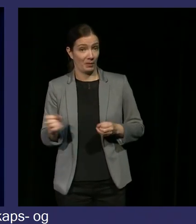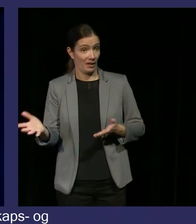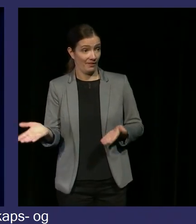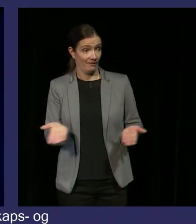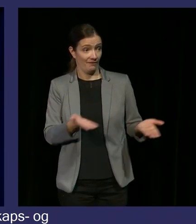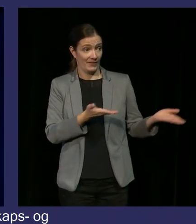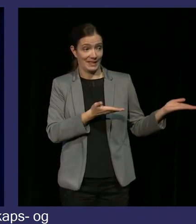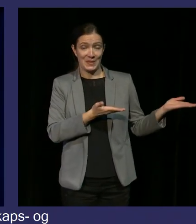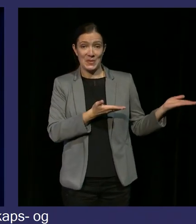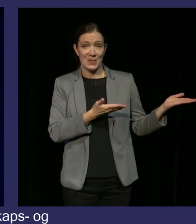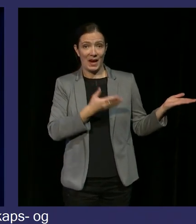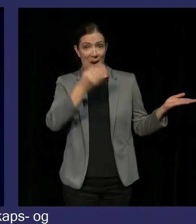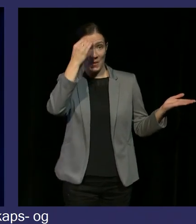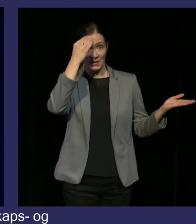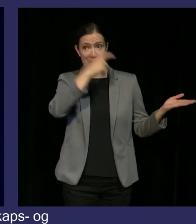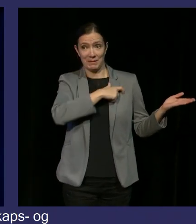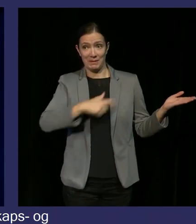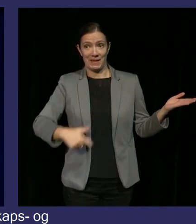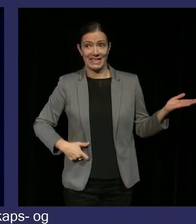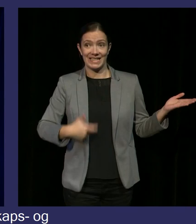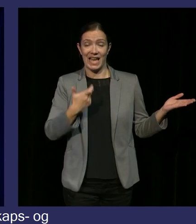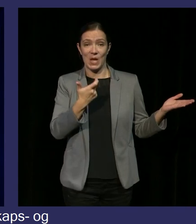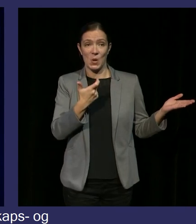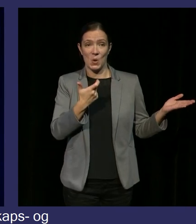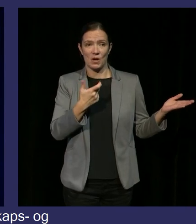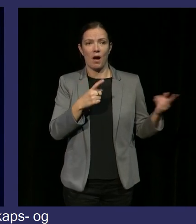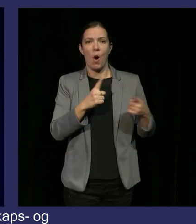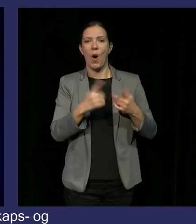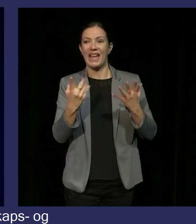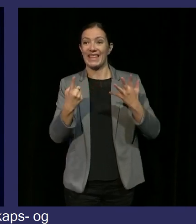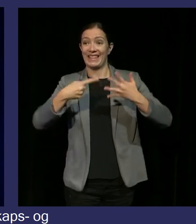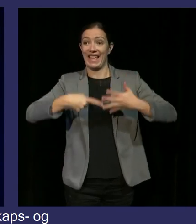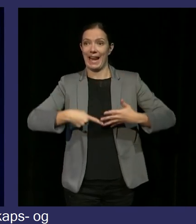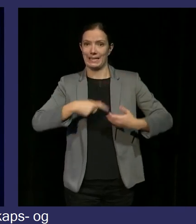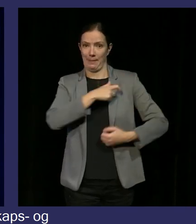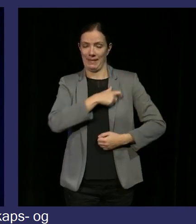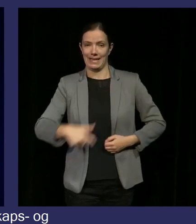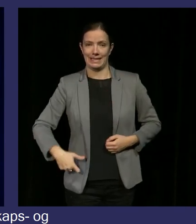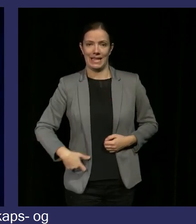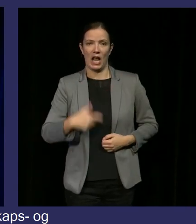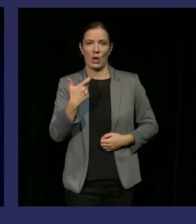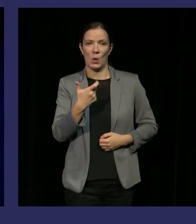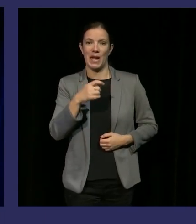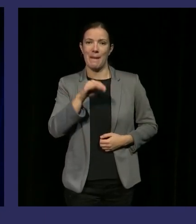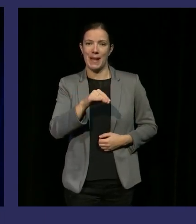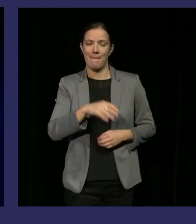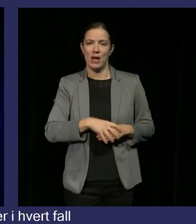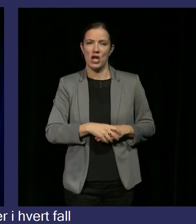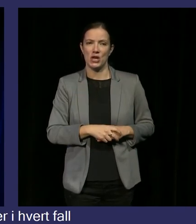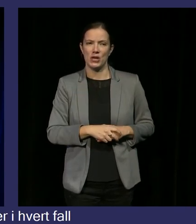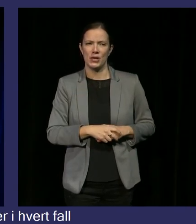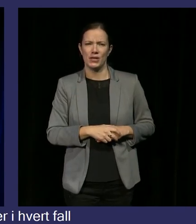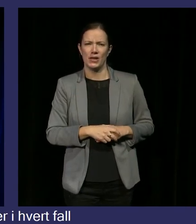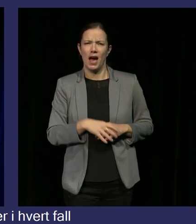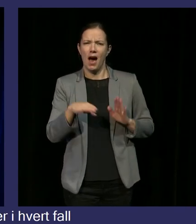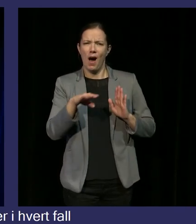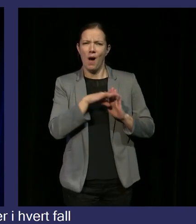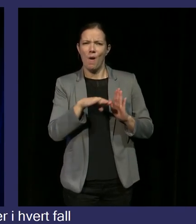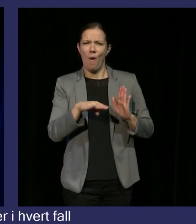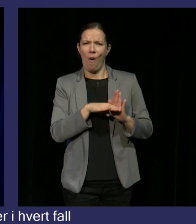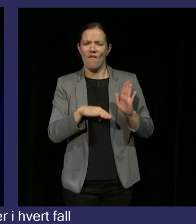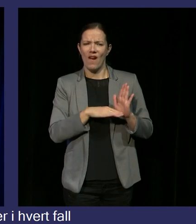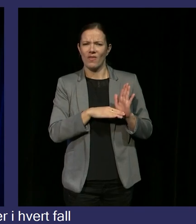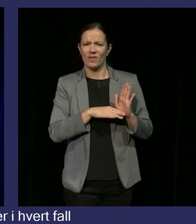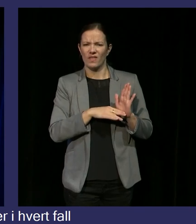nå. Kunnskapsminister Guri Melby, og integreringsminister Guri Melby. Loven kan ikke